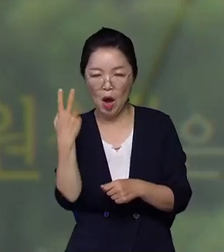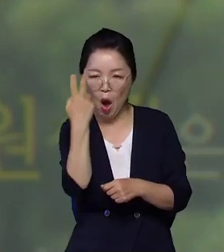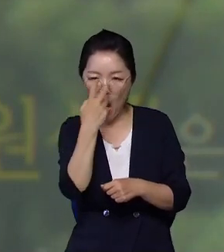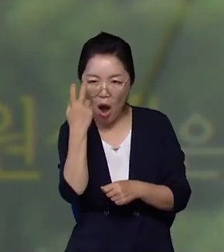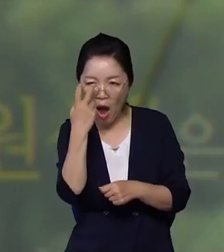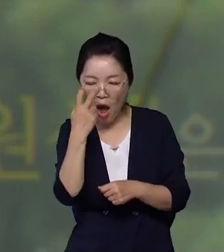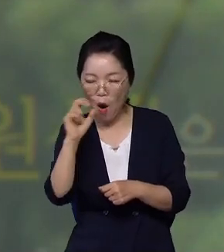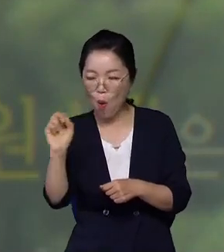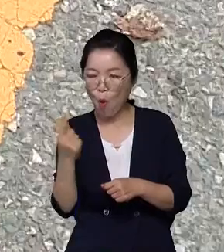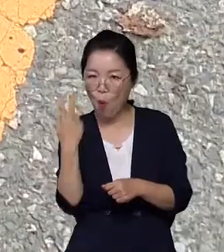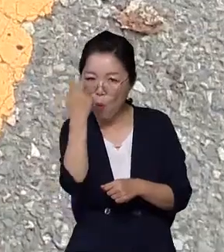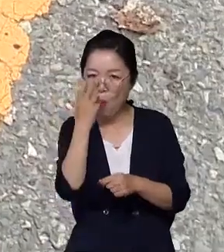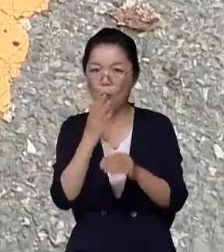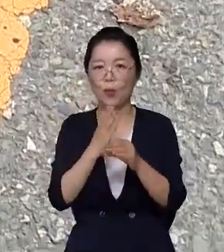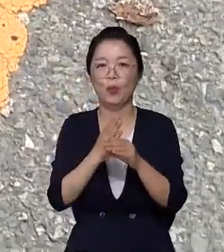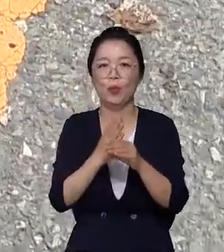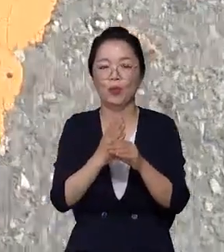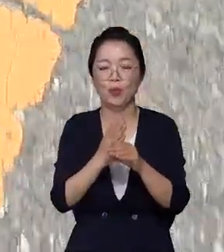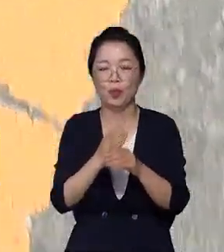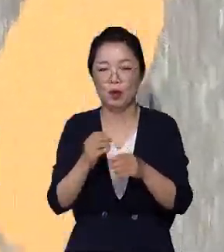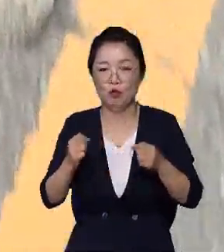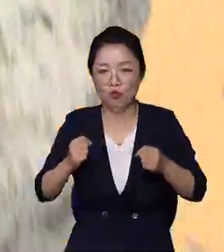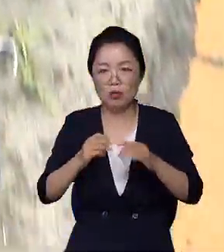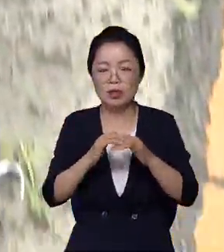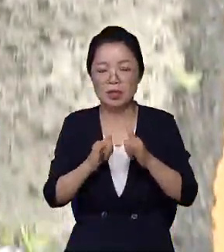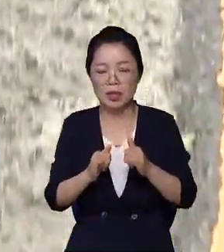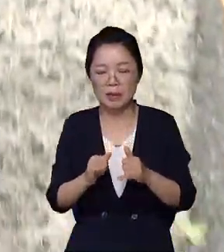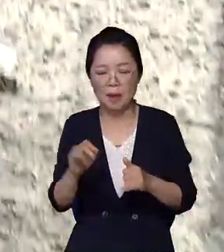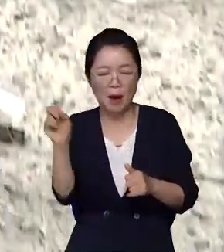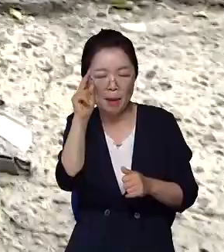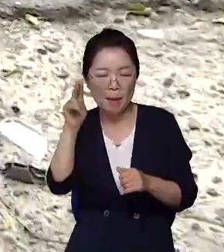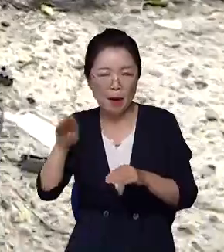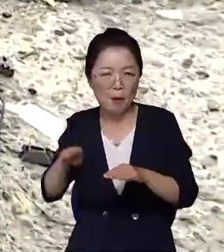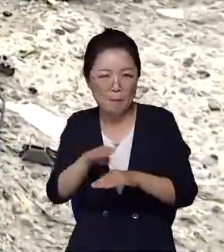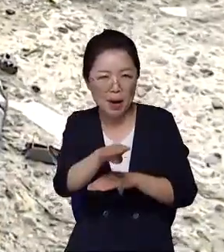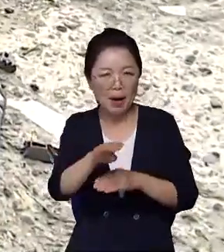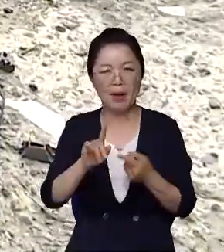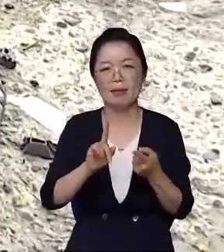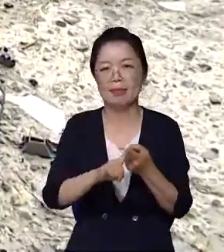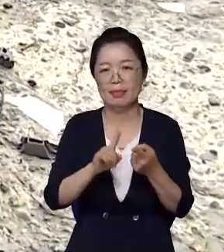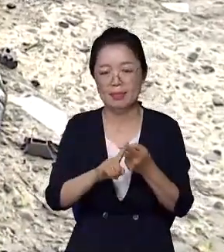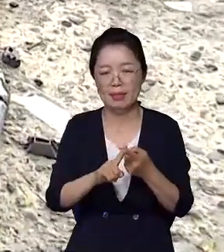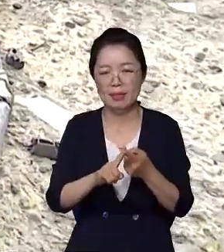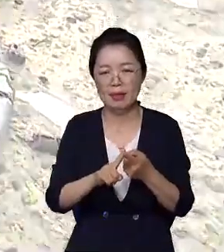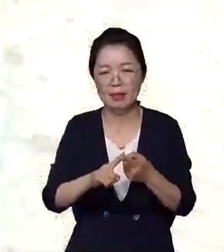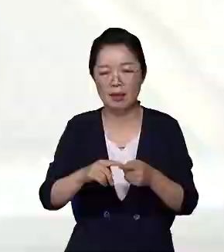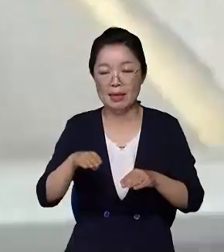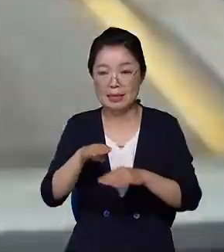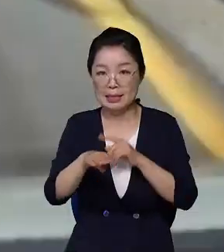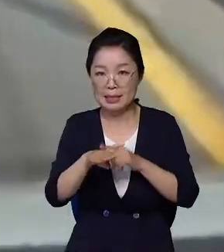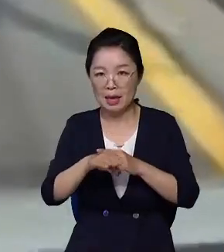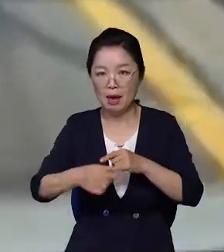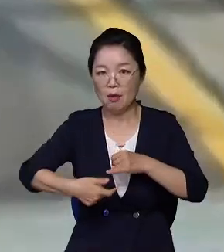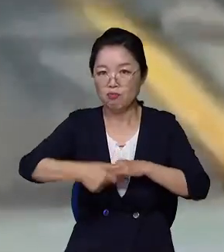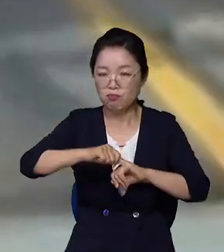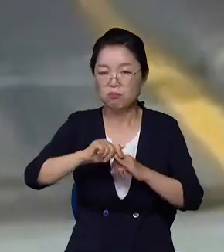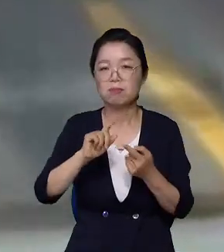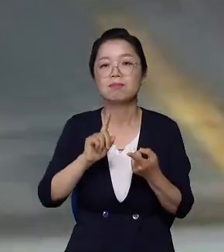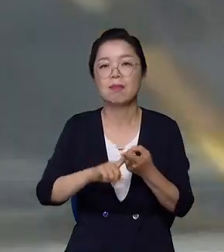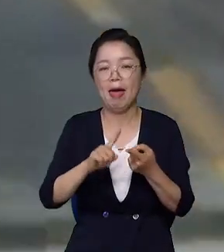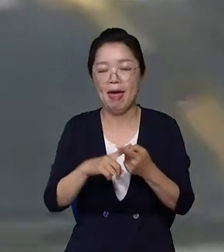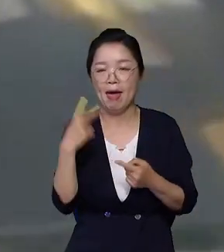원인을 조사하고 있습니다. 운전자가 급발진을 주장하고 있는 만큼 차량 결함 여부도 면밀하게 살필